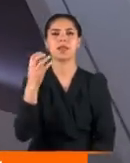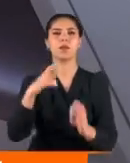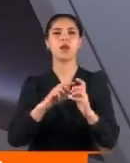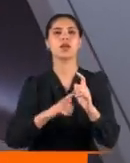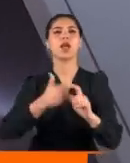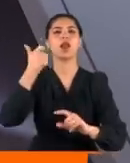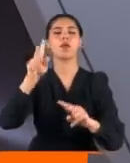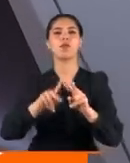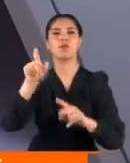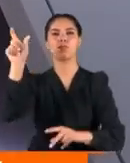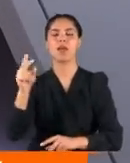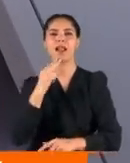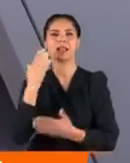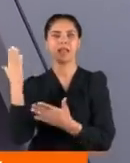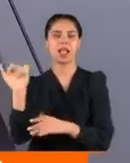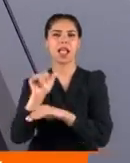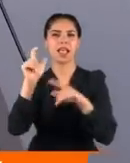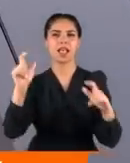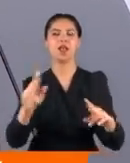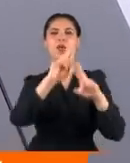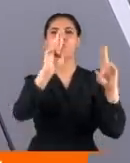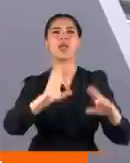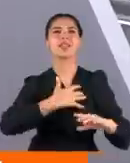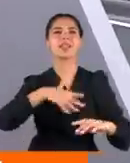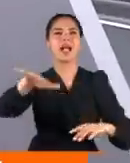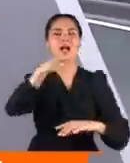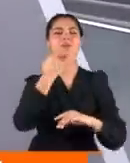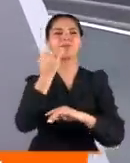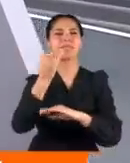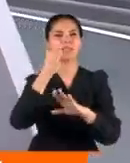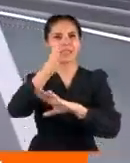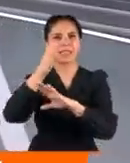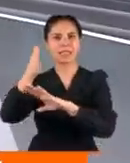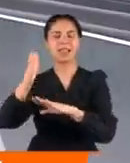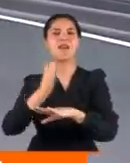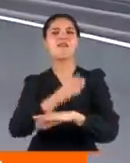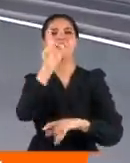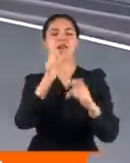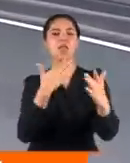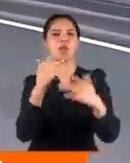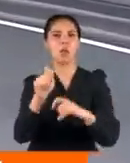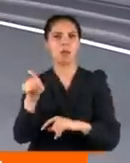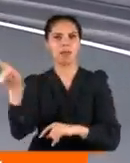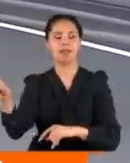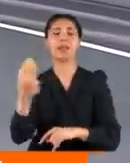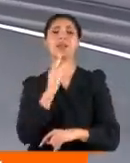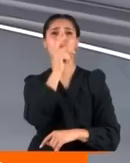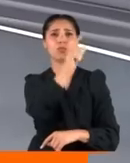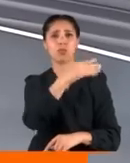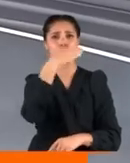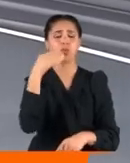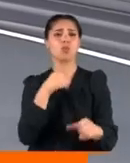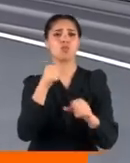İYİ Parti Genel Başkanı Meral Akşener Yalova'da esnaf ziyaretindeydi. Vatandaşlarla sohbet eden Akşener'e genç bir kız